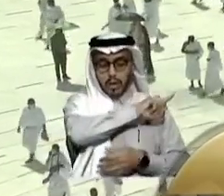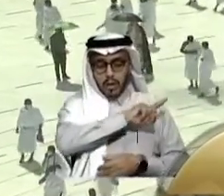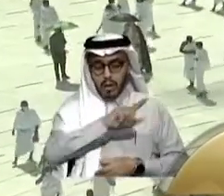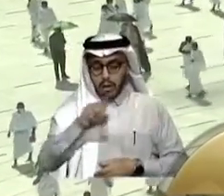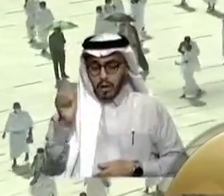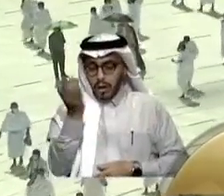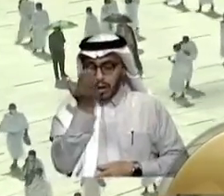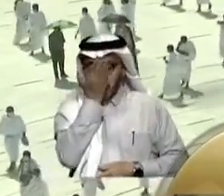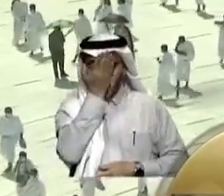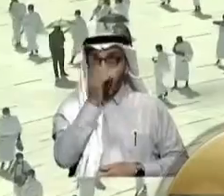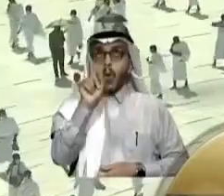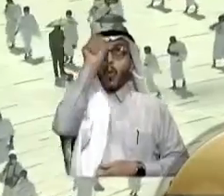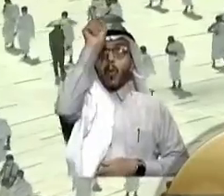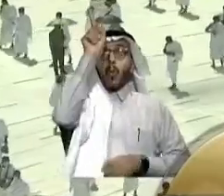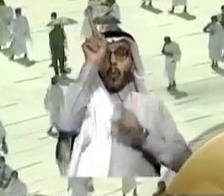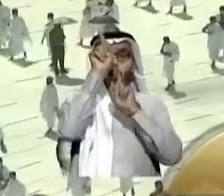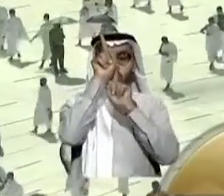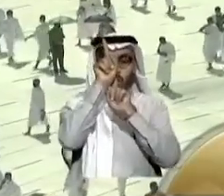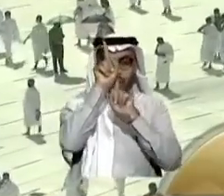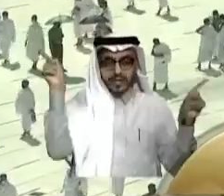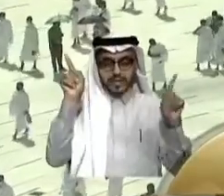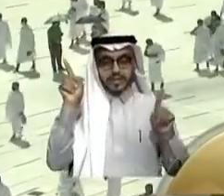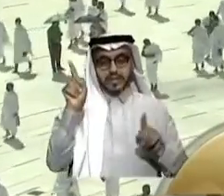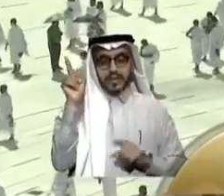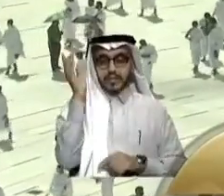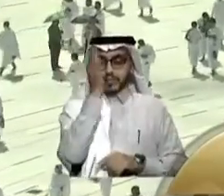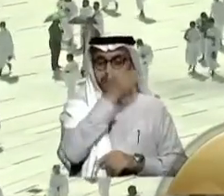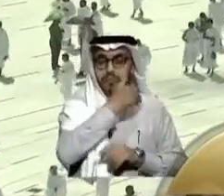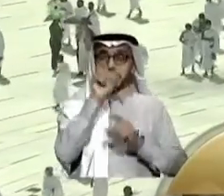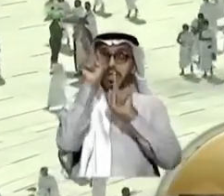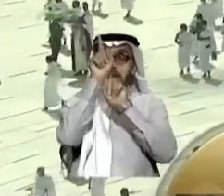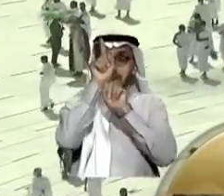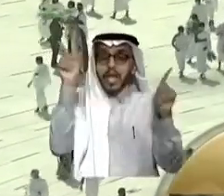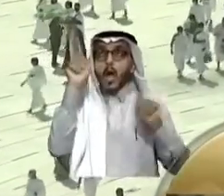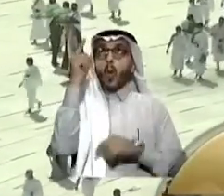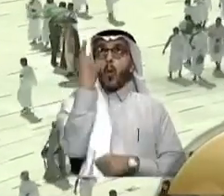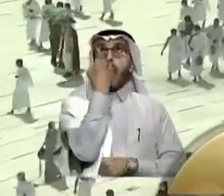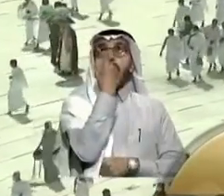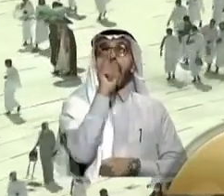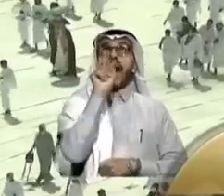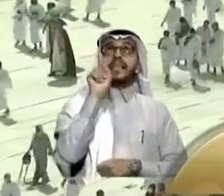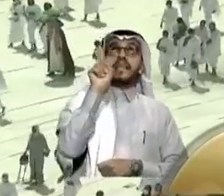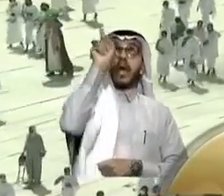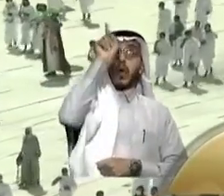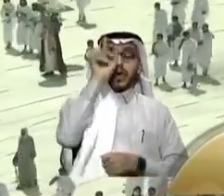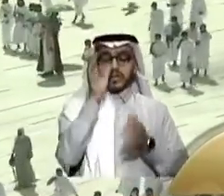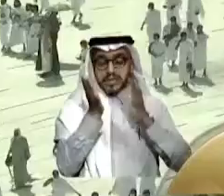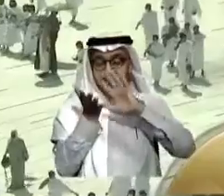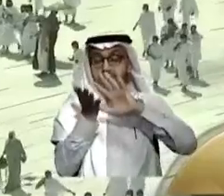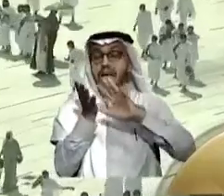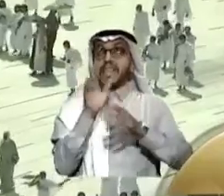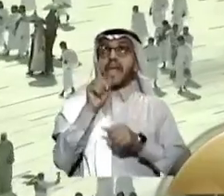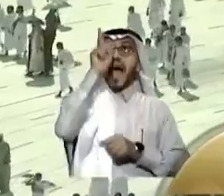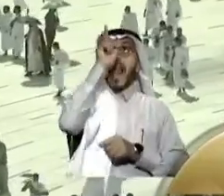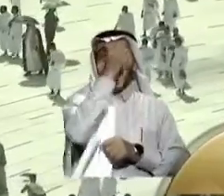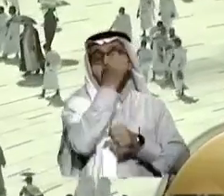إلا الله وحده لا شريك له في ذاته وصفاته